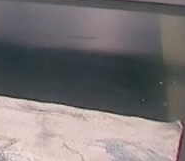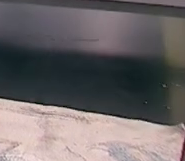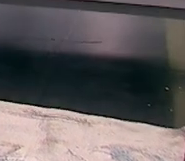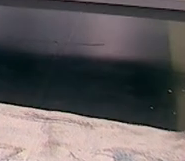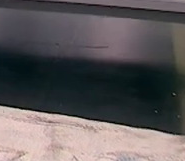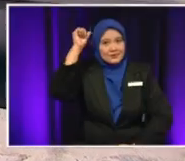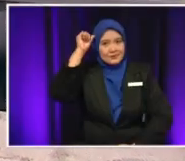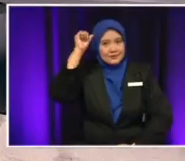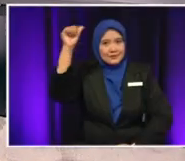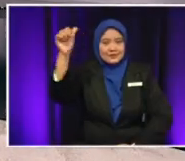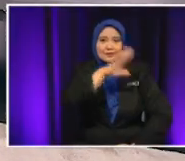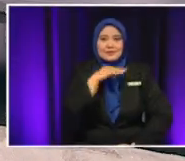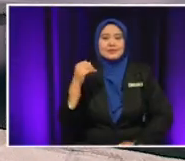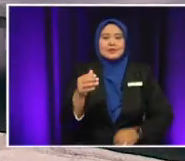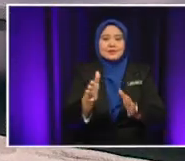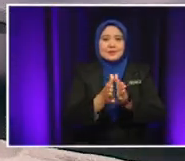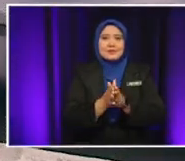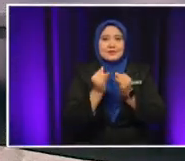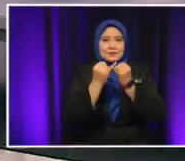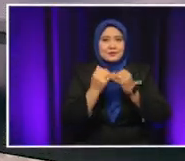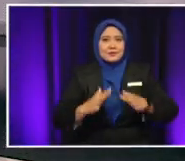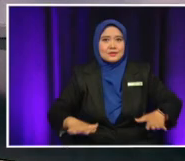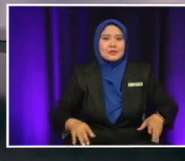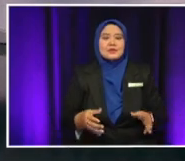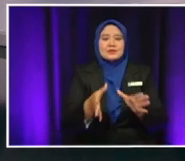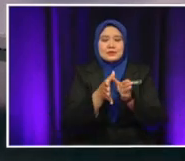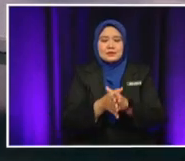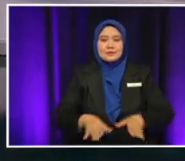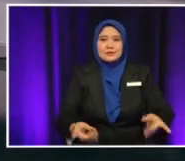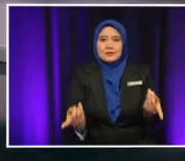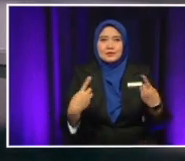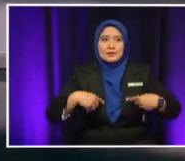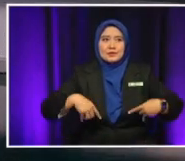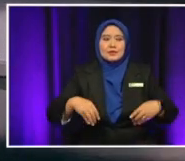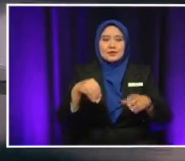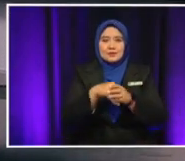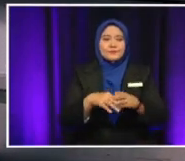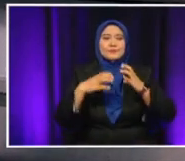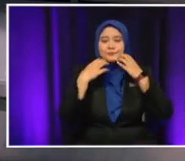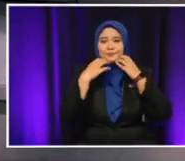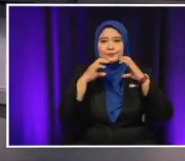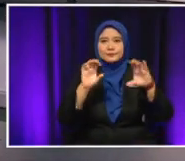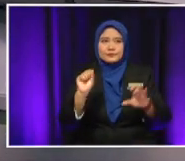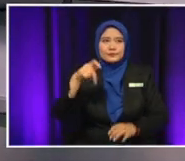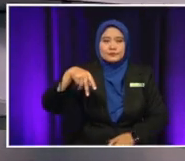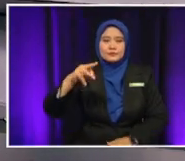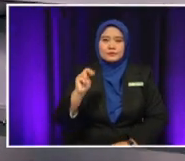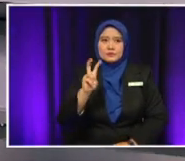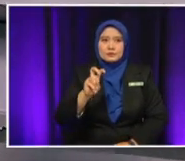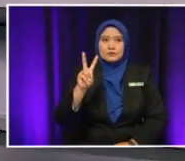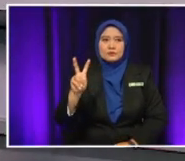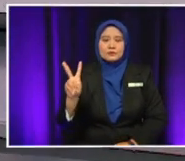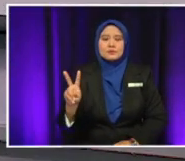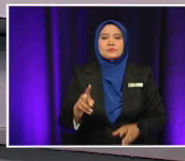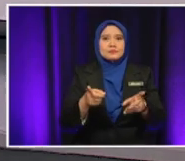Assalamualaikum dan salam sejahtera Selamat datang kesukses SPM 2022 bersama dengan saya